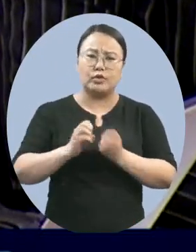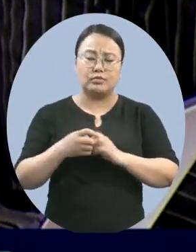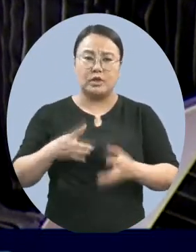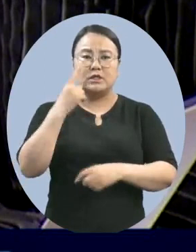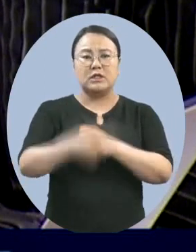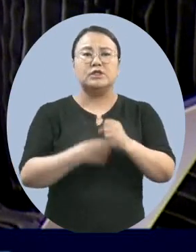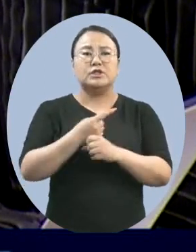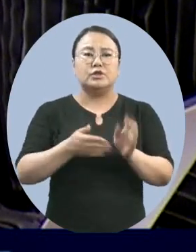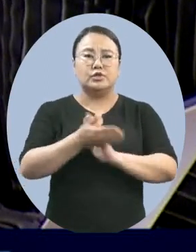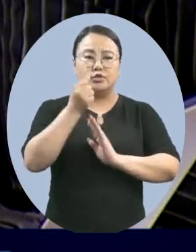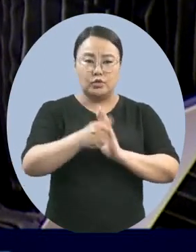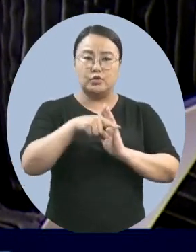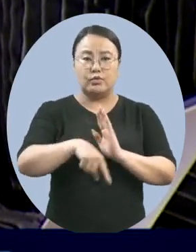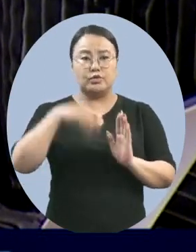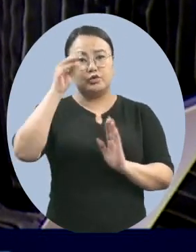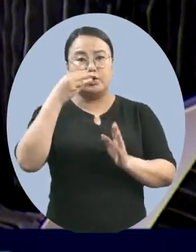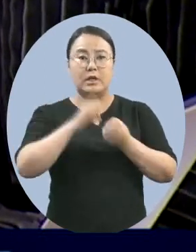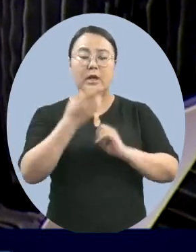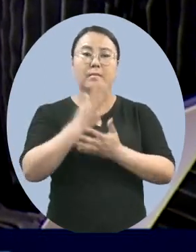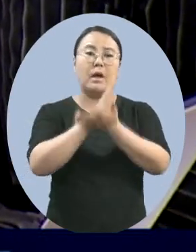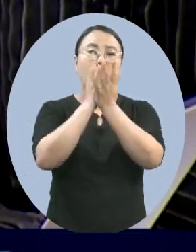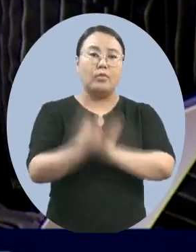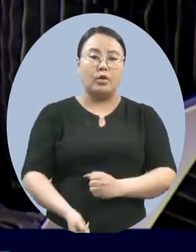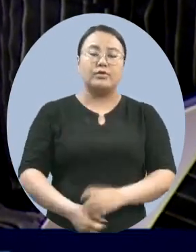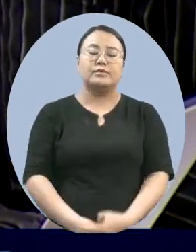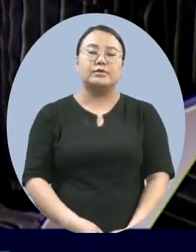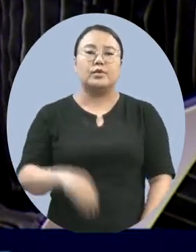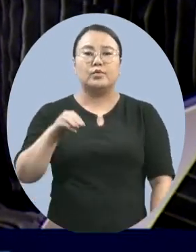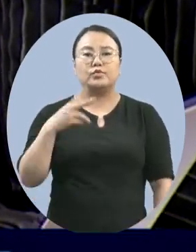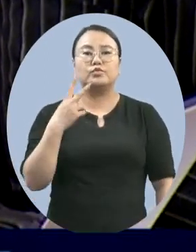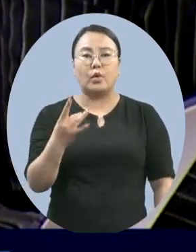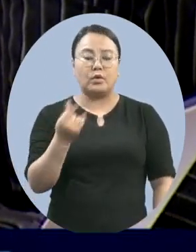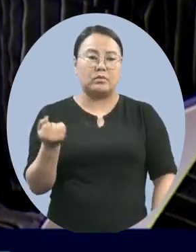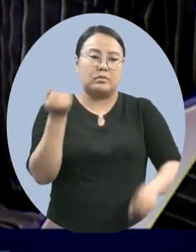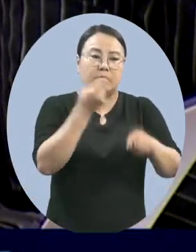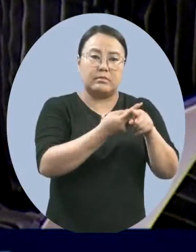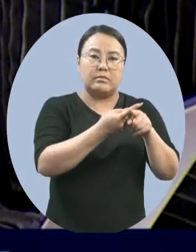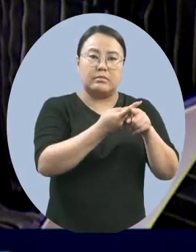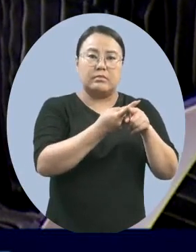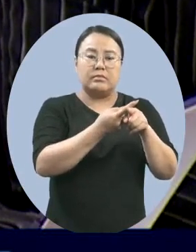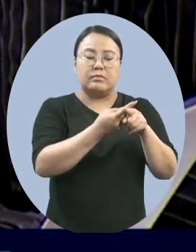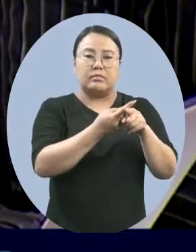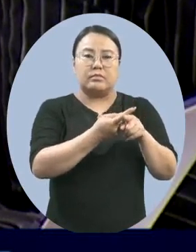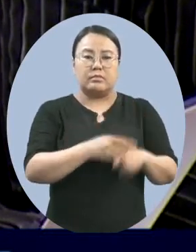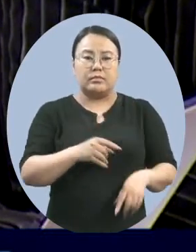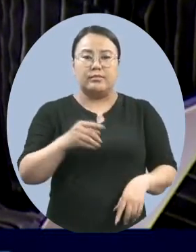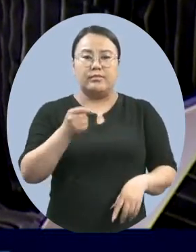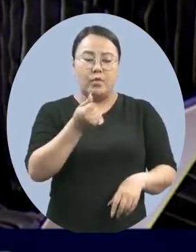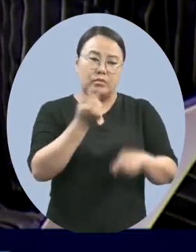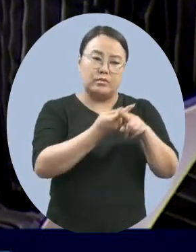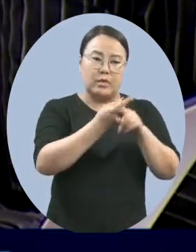бүхэл бүтэн жилийн төсөв тодтолч гисэн. Тодтолч гисэн. Төр зуур үнийн өсөлтөөс дагаж орж ирж байгаа тодорхой